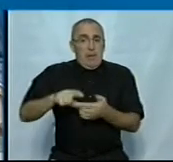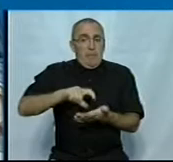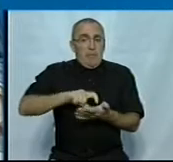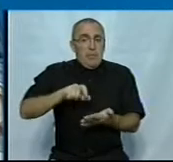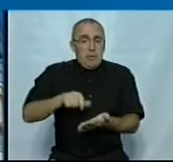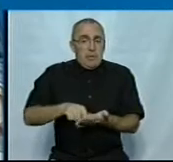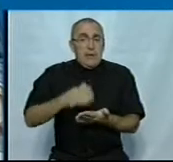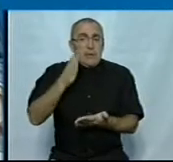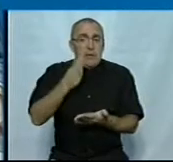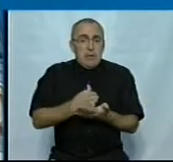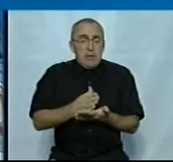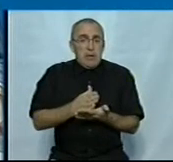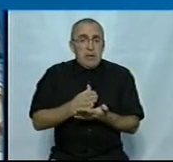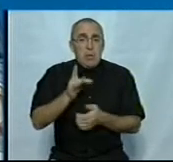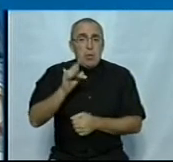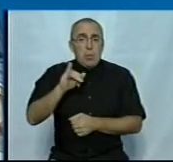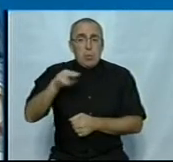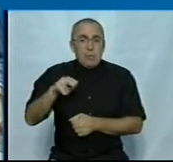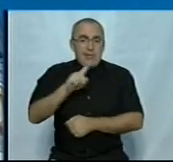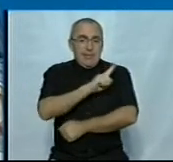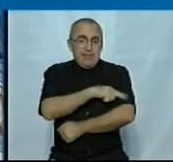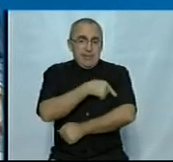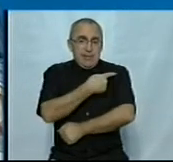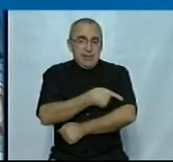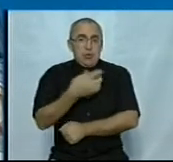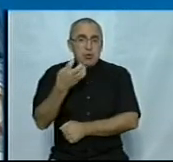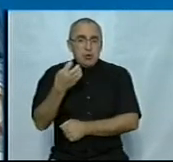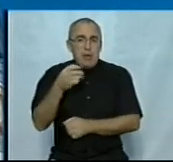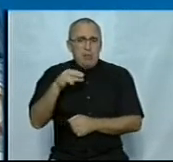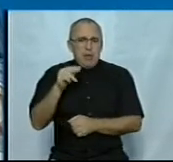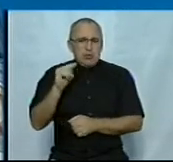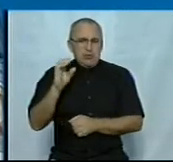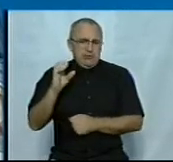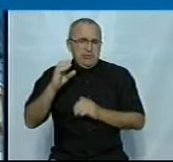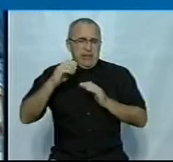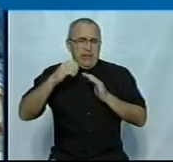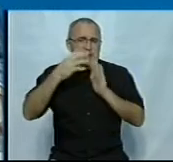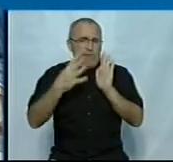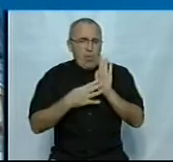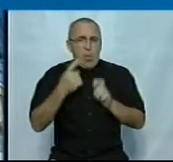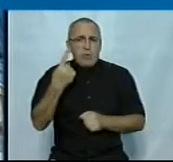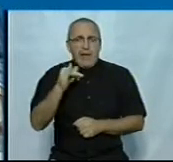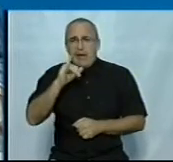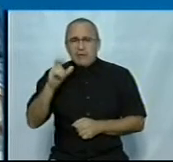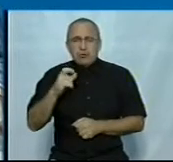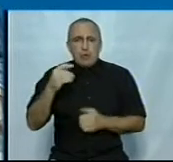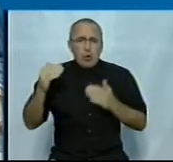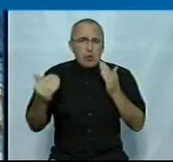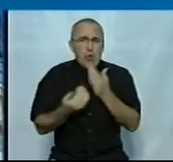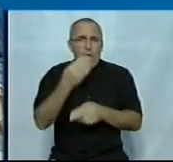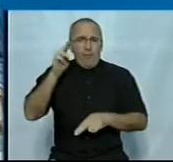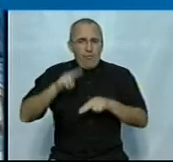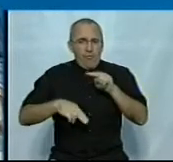приміщення є Рудівська лікарня, МСЧ-19 лікарня. Це одна із самих